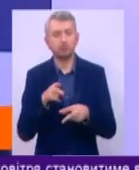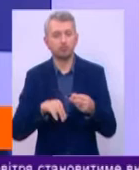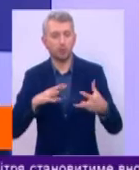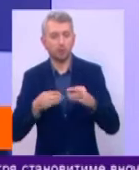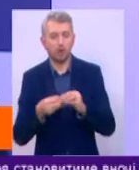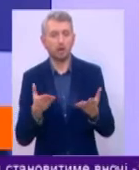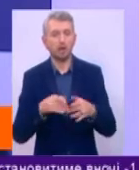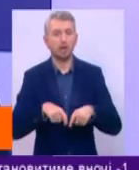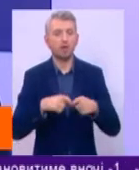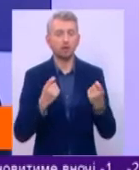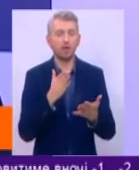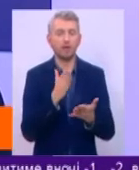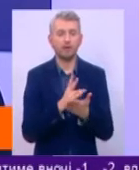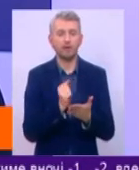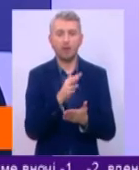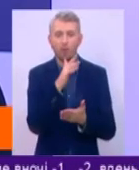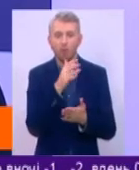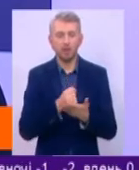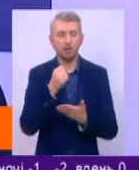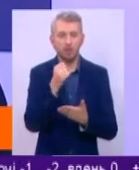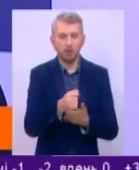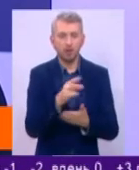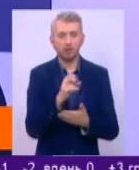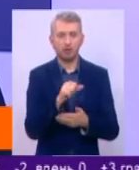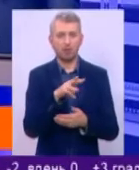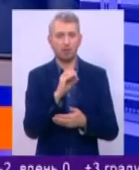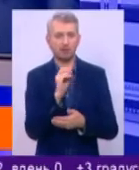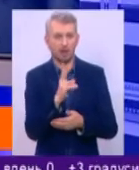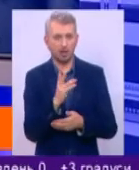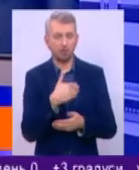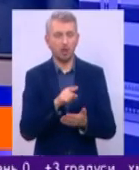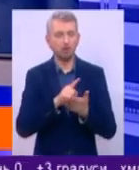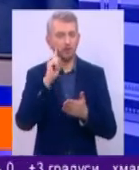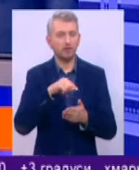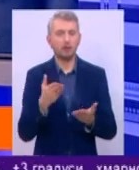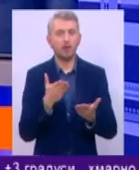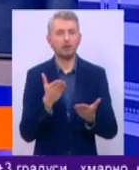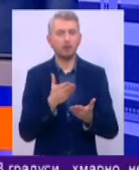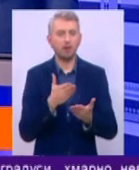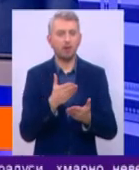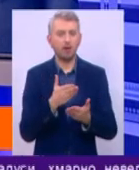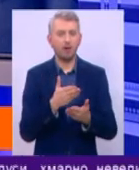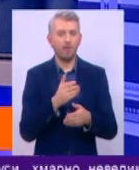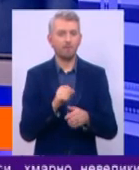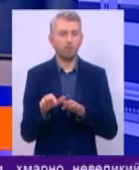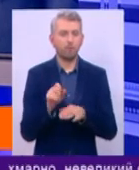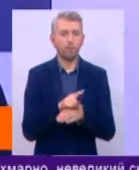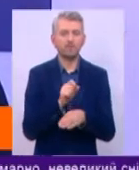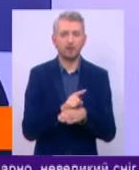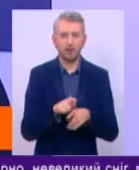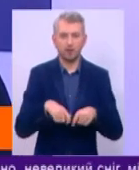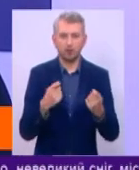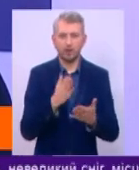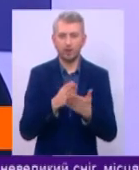есть, какие нарушения есть на момент направления на МСЭК. То есть, мы должны знать, какие функциональные, как мы говорим, нарушения есть